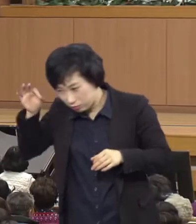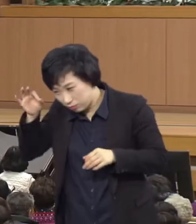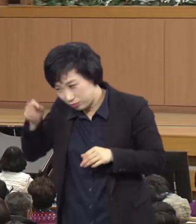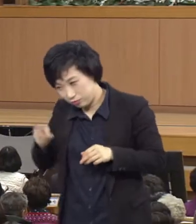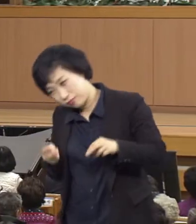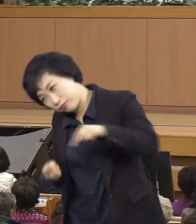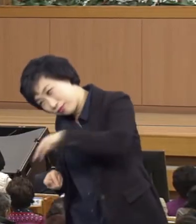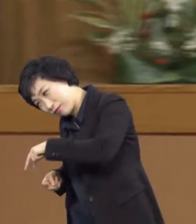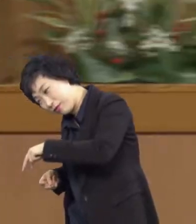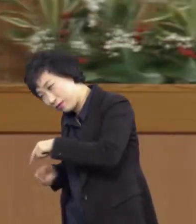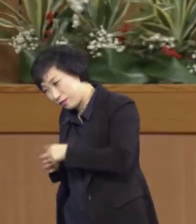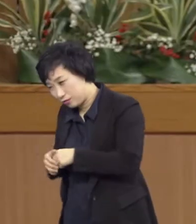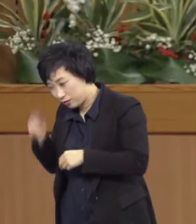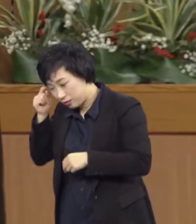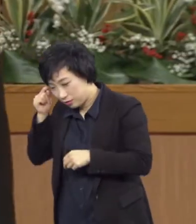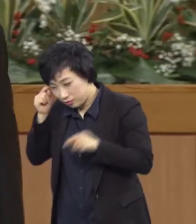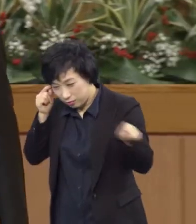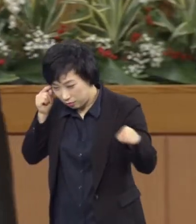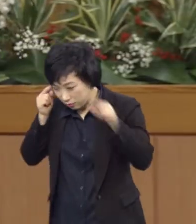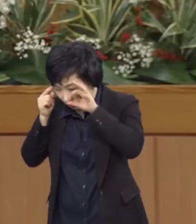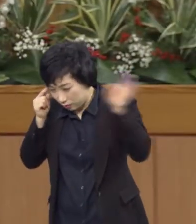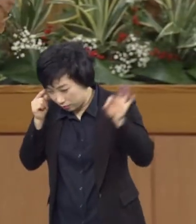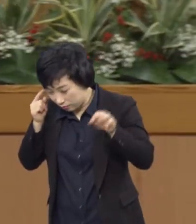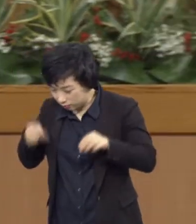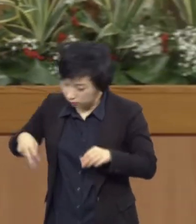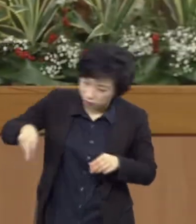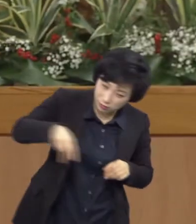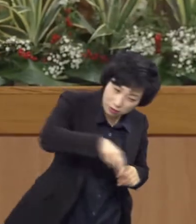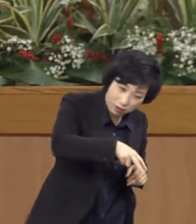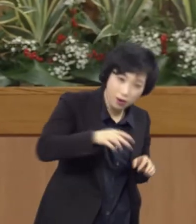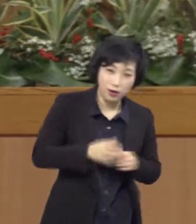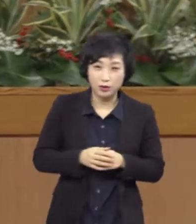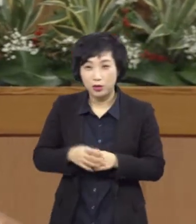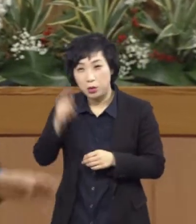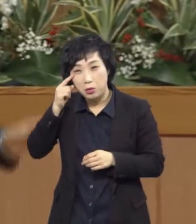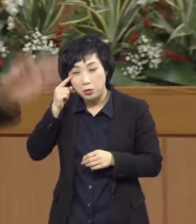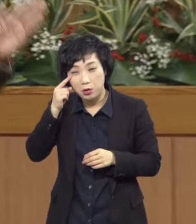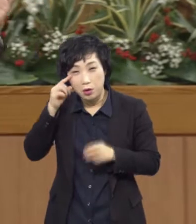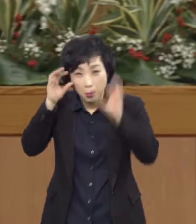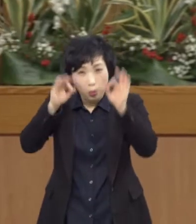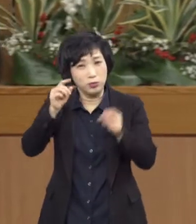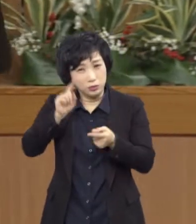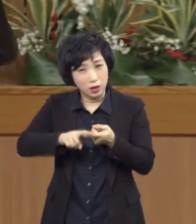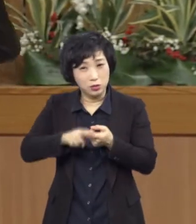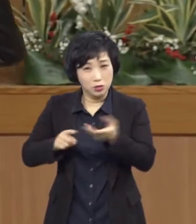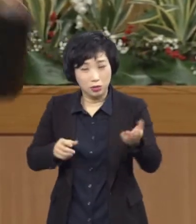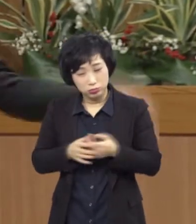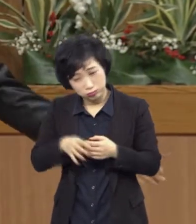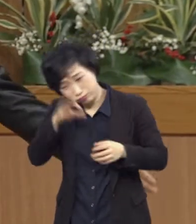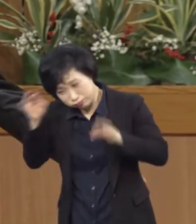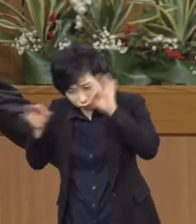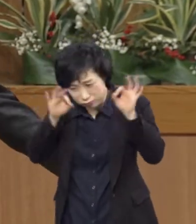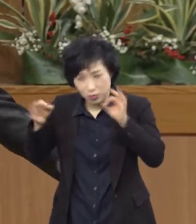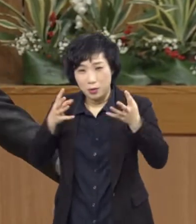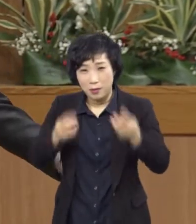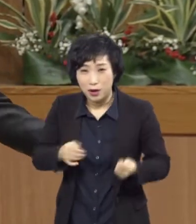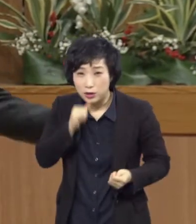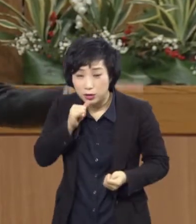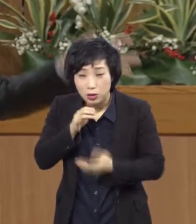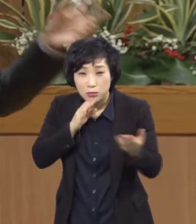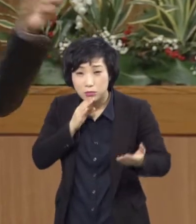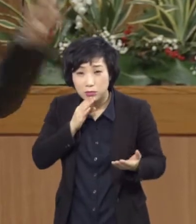이렇게 하면 이렇게 갑니다. 그냥 눈이 돌아가는 대로 길입니다. 양은 절대 매일 다니는 길도